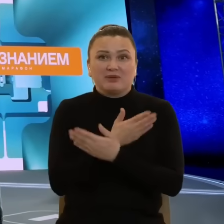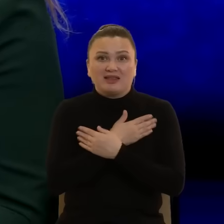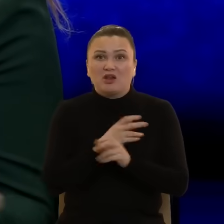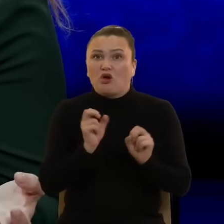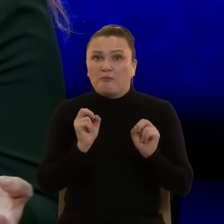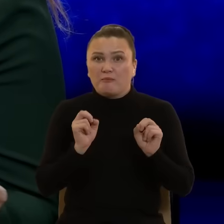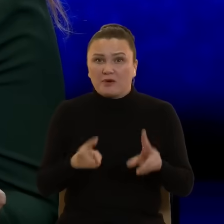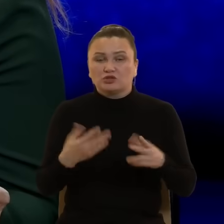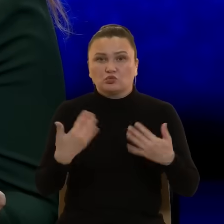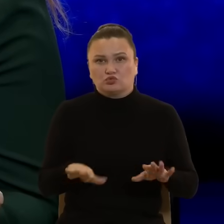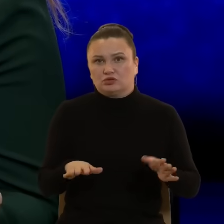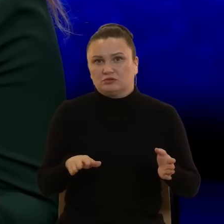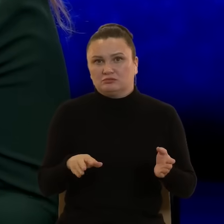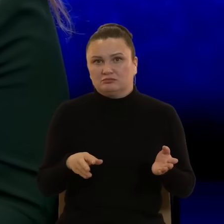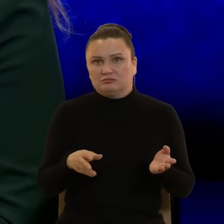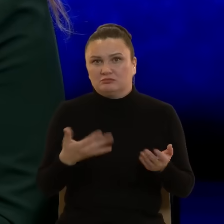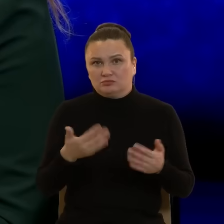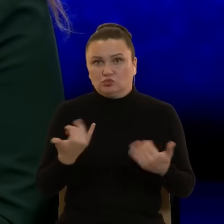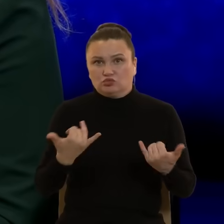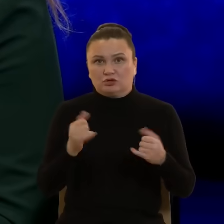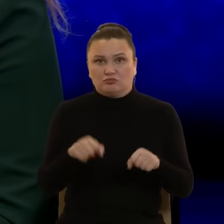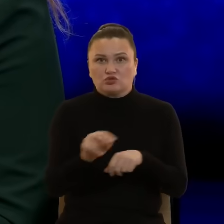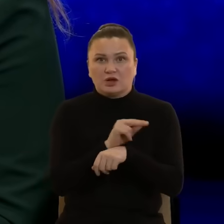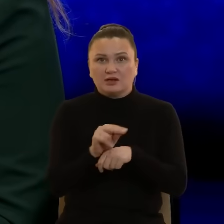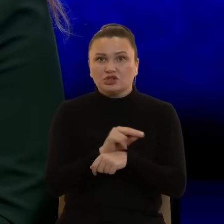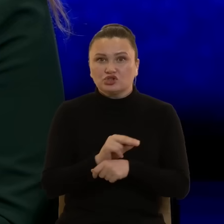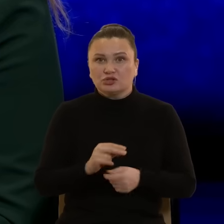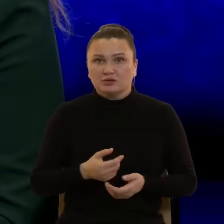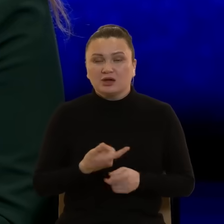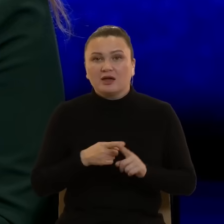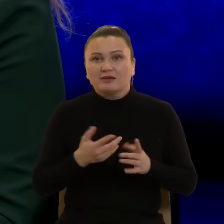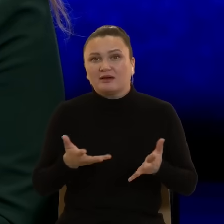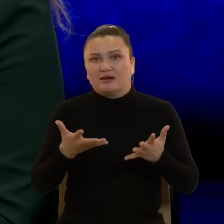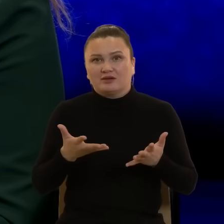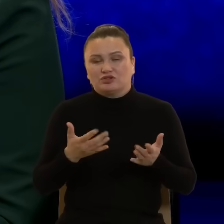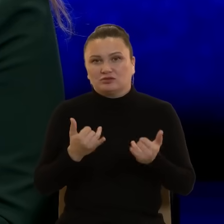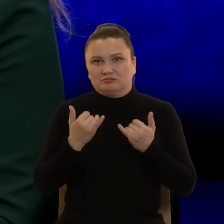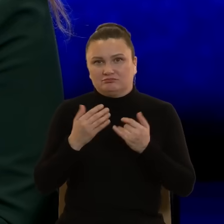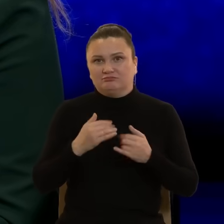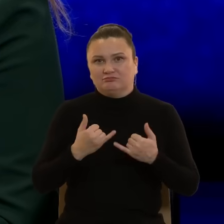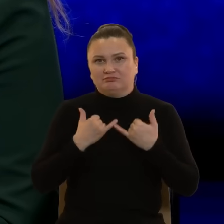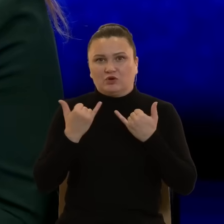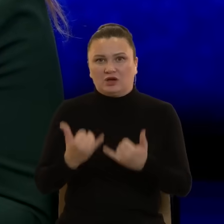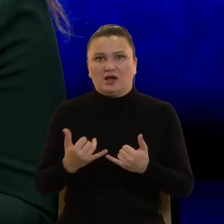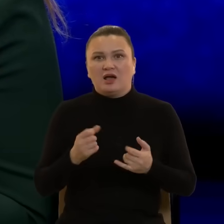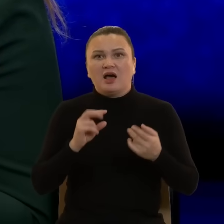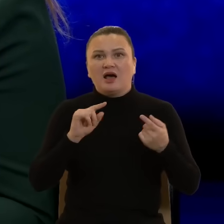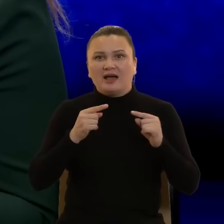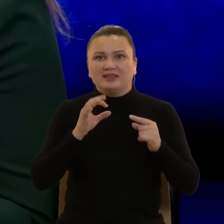опасными, стали вполне излечимыми, и это безусловная заслуга антибиотиков. То есть